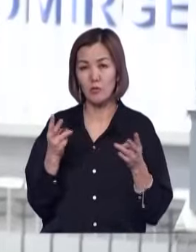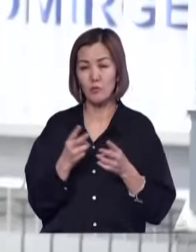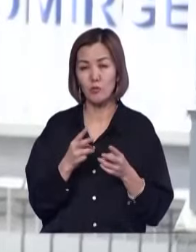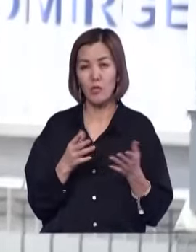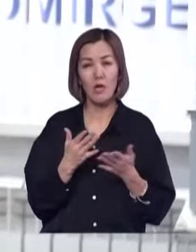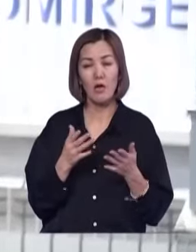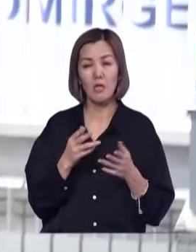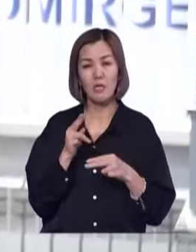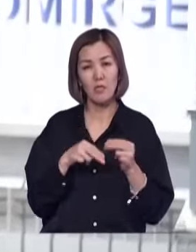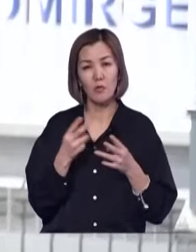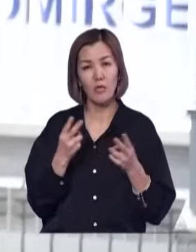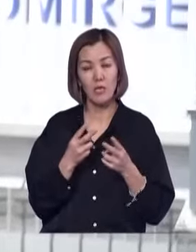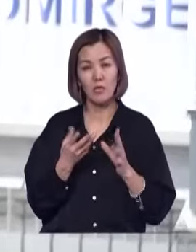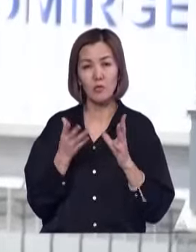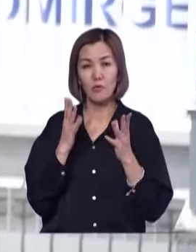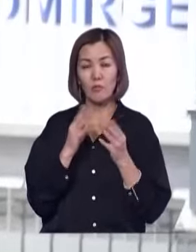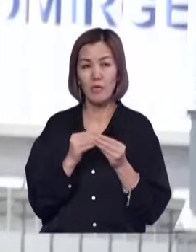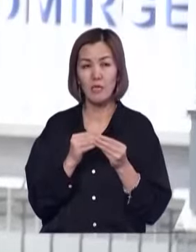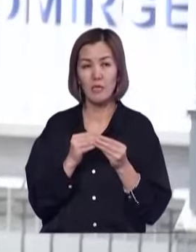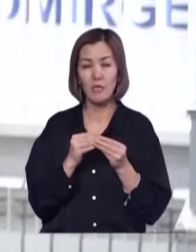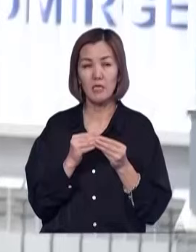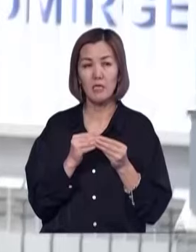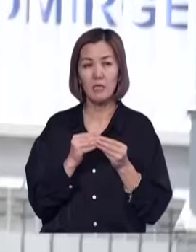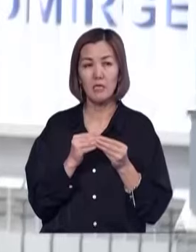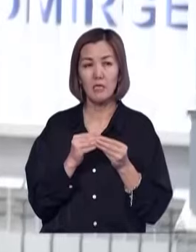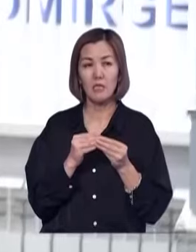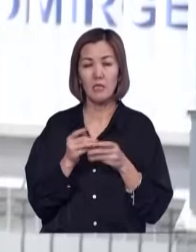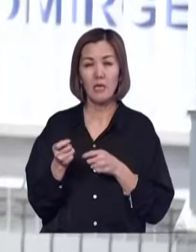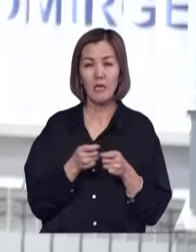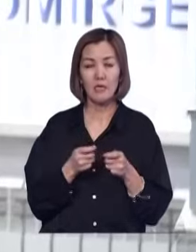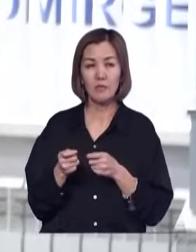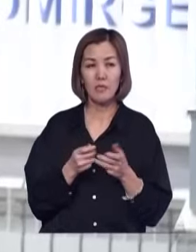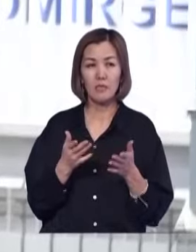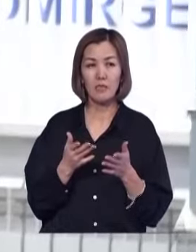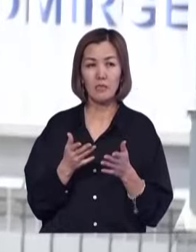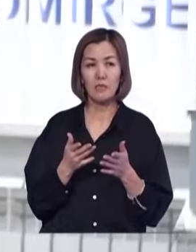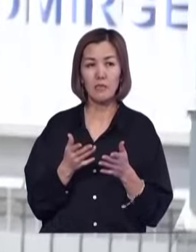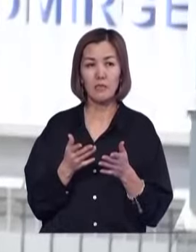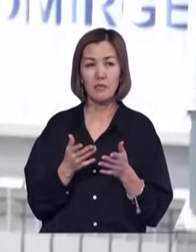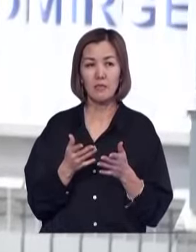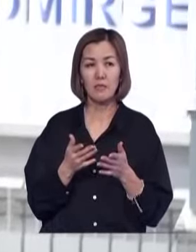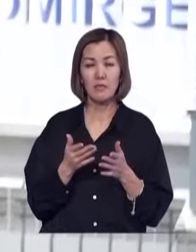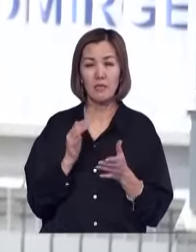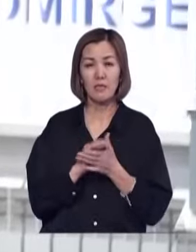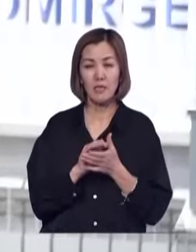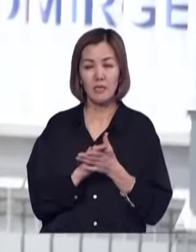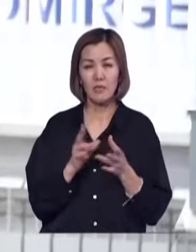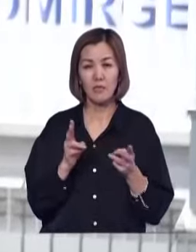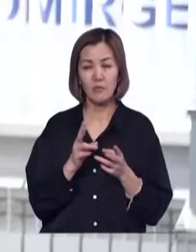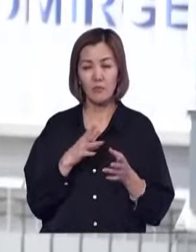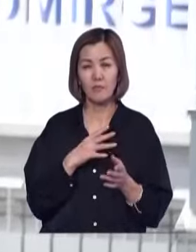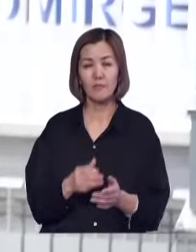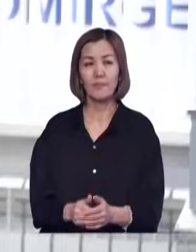салу екен жаңағы мамандықтарды, әкімшілік мамандықтарды кішкене біраз таныстыру деген өзіміздің